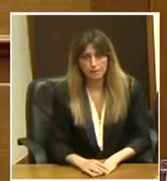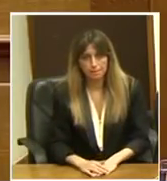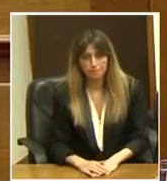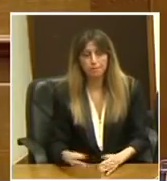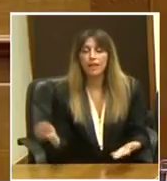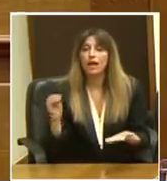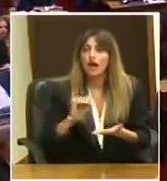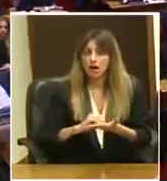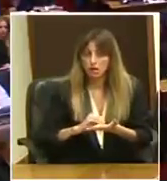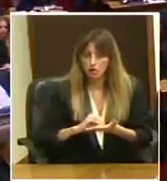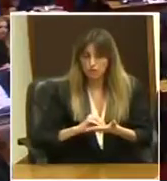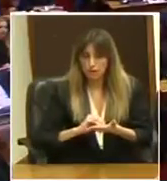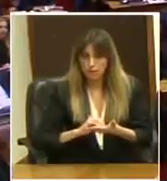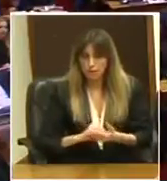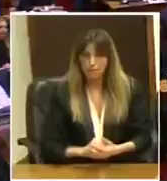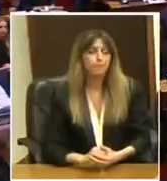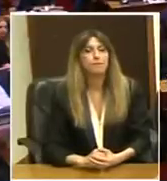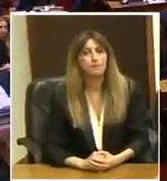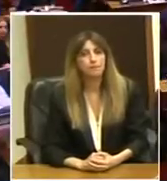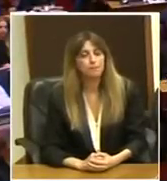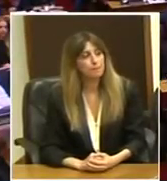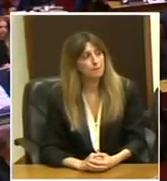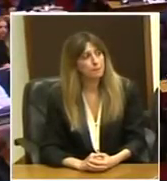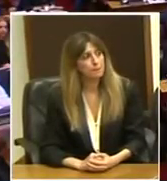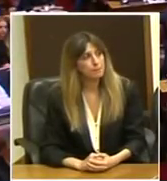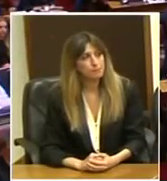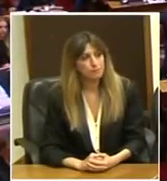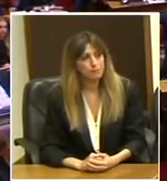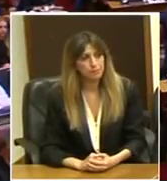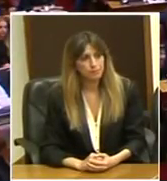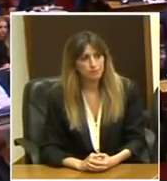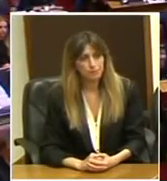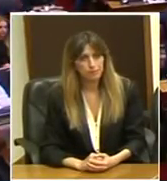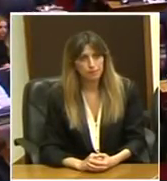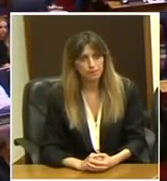Επίσης, για τα περί ΝΑΤΟ και χρονοδιαγράμματος.